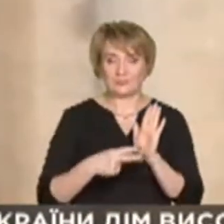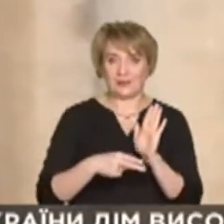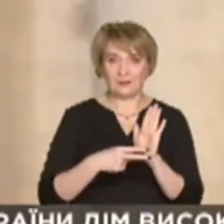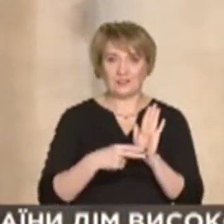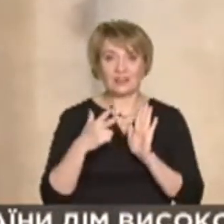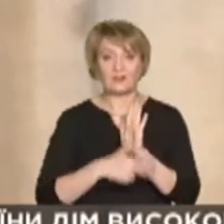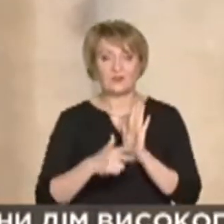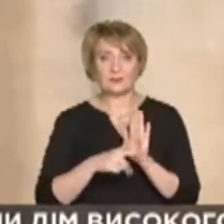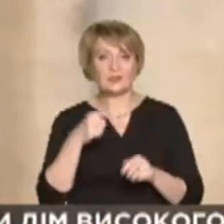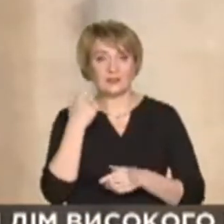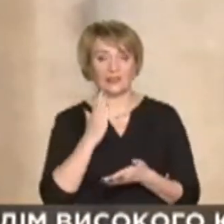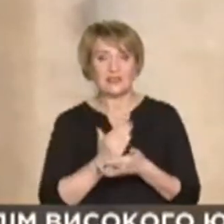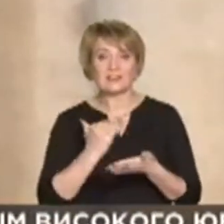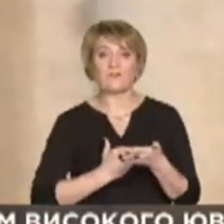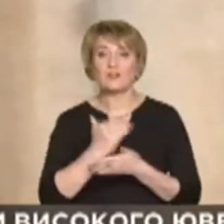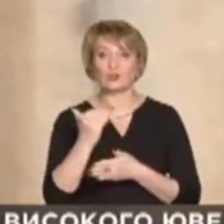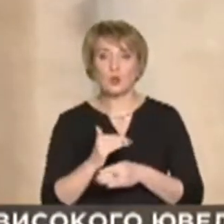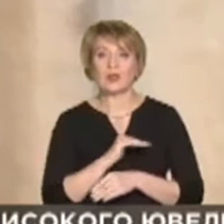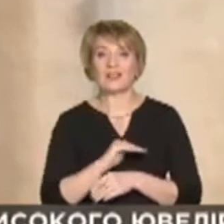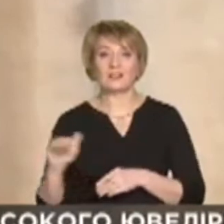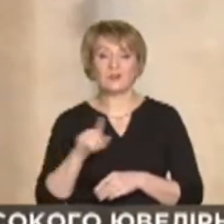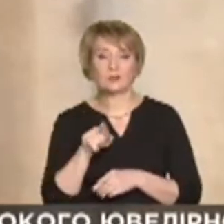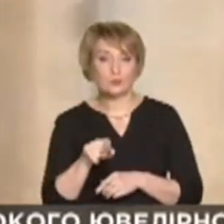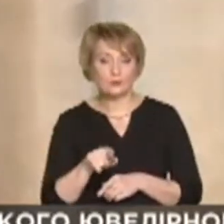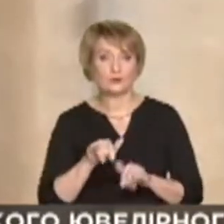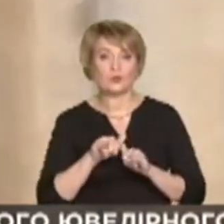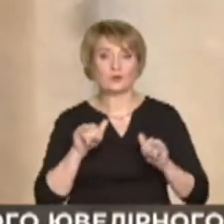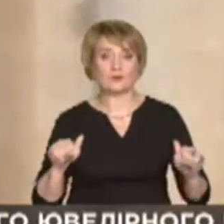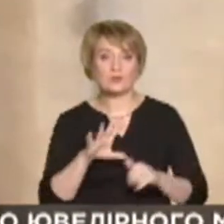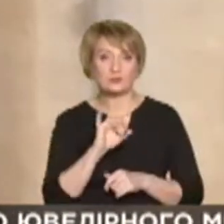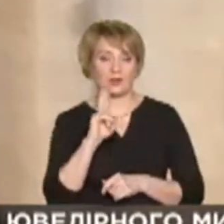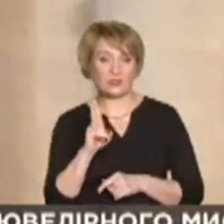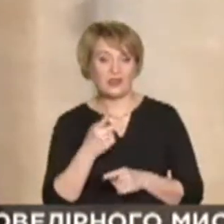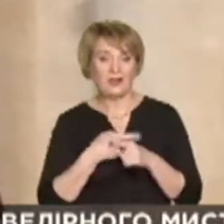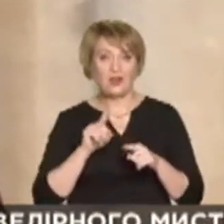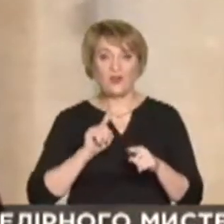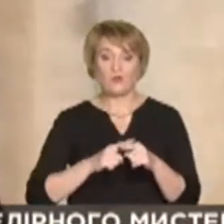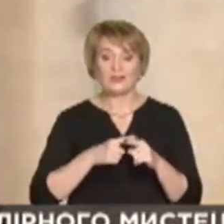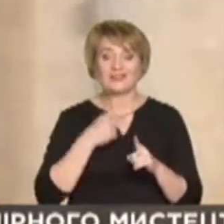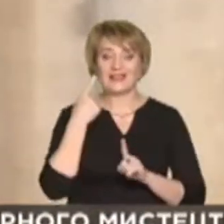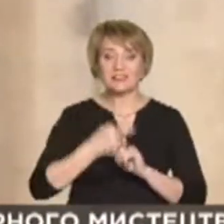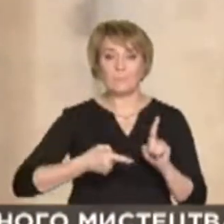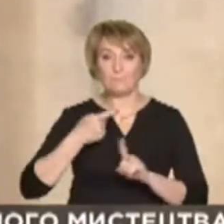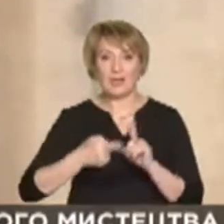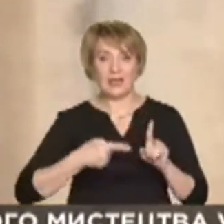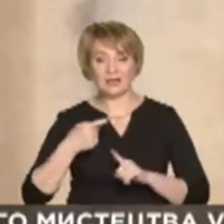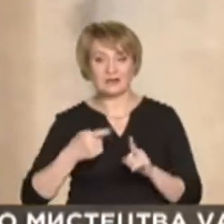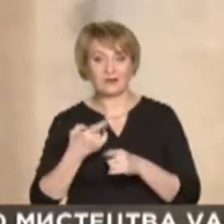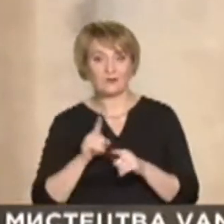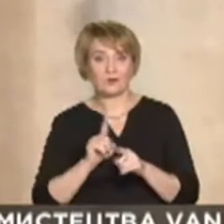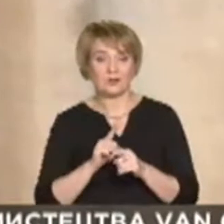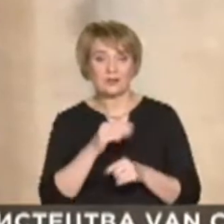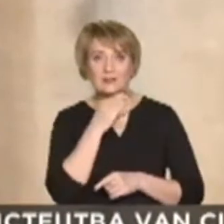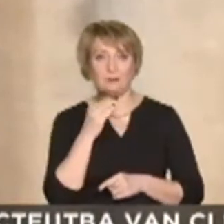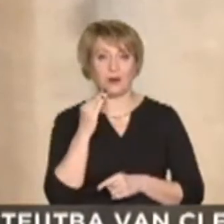80-ти, звичайно, мають високий ризик того, що в них розвинеться рак, тому що в них цих змін і мутацій відбувалося за життя набагато більше,